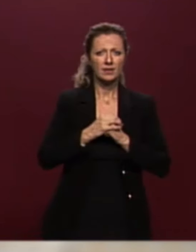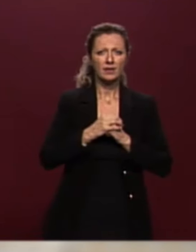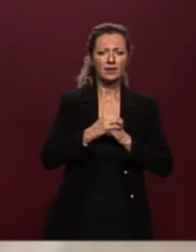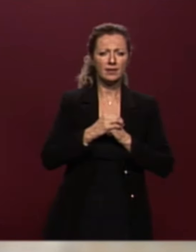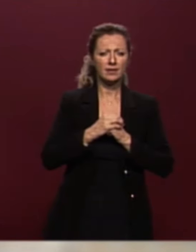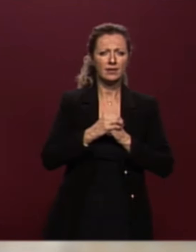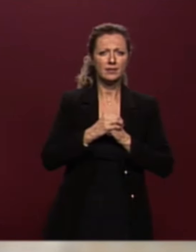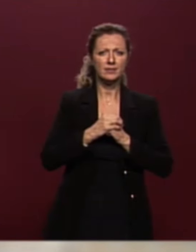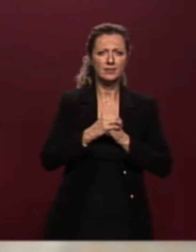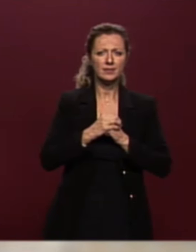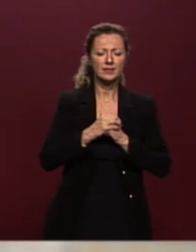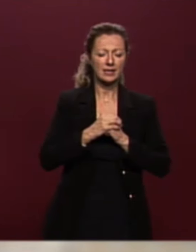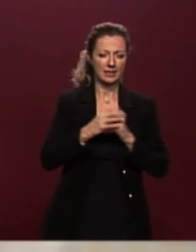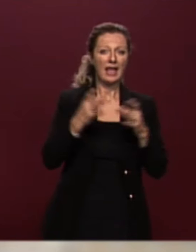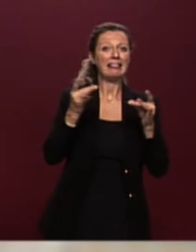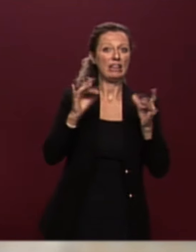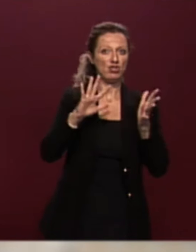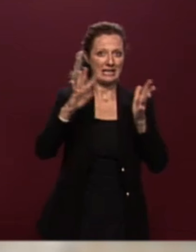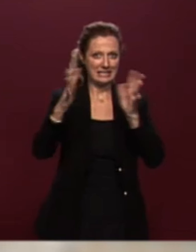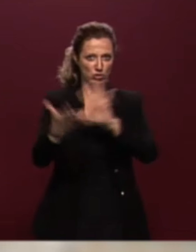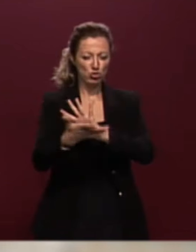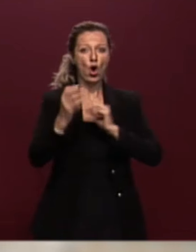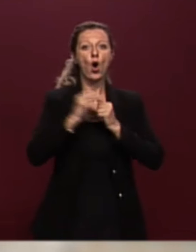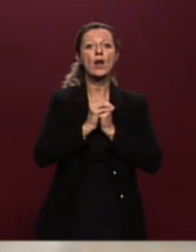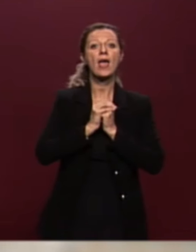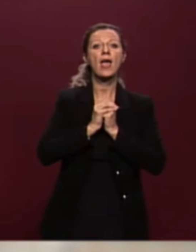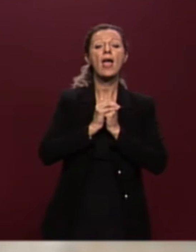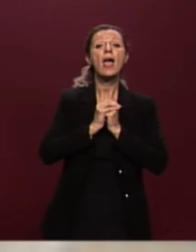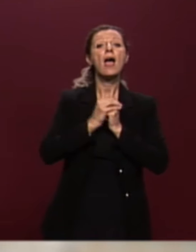Digitalizzazione, automazione e una progressiva erosione